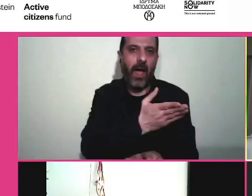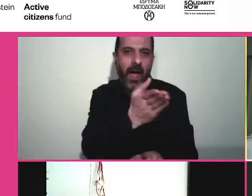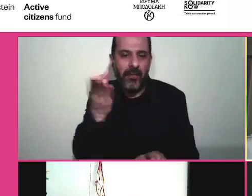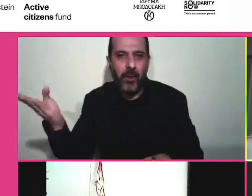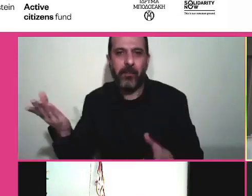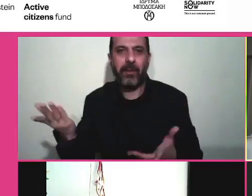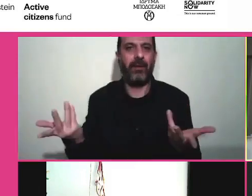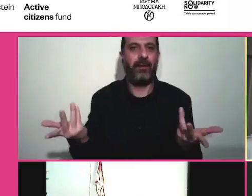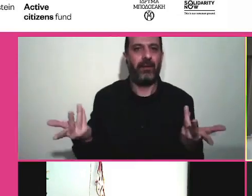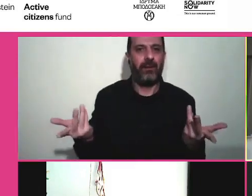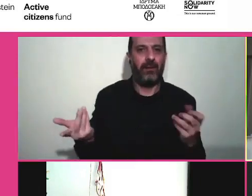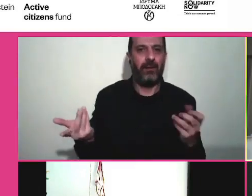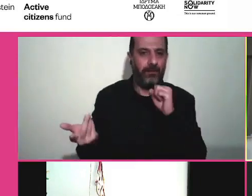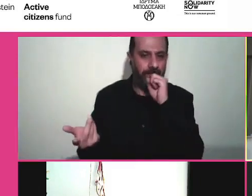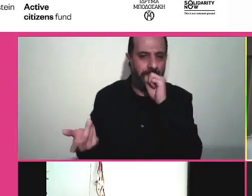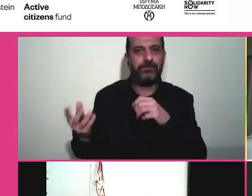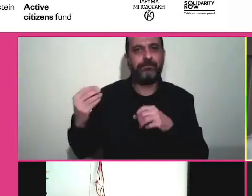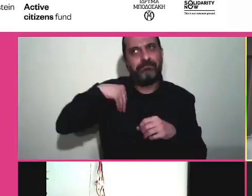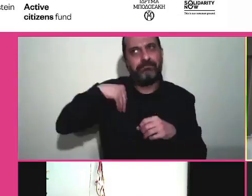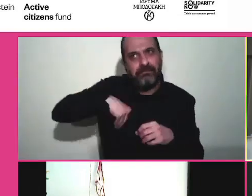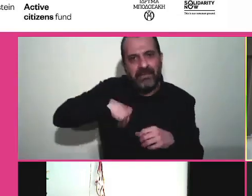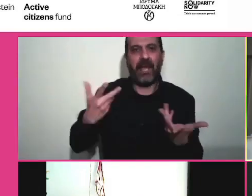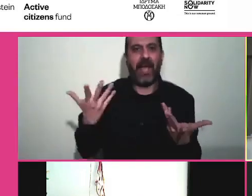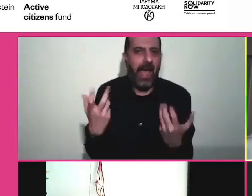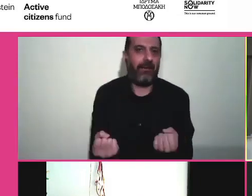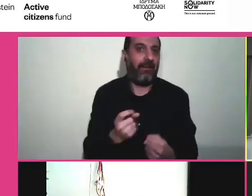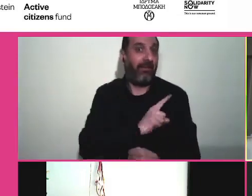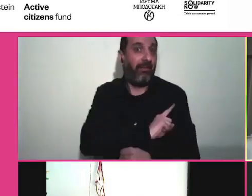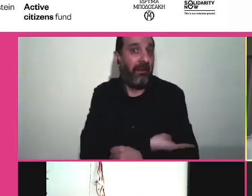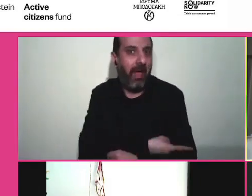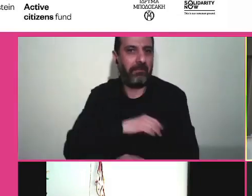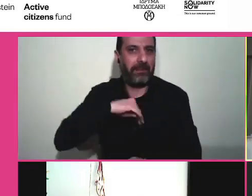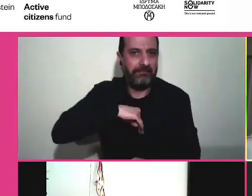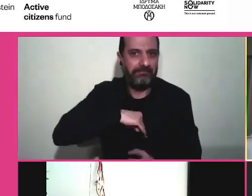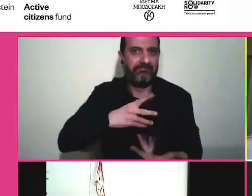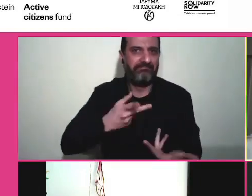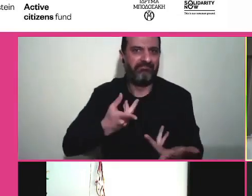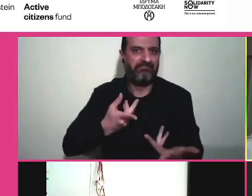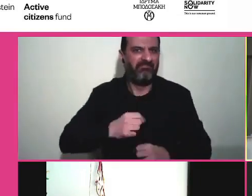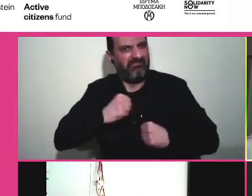με τόση εσωτερική δύναμη. Για μας